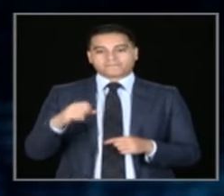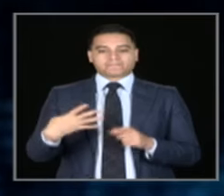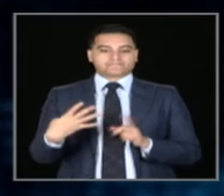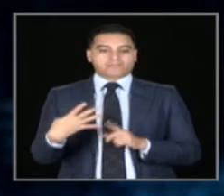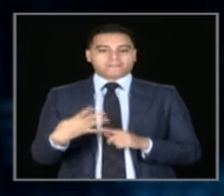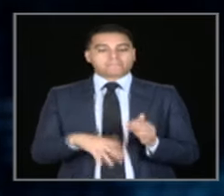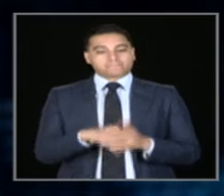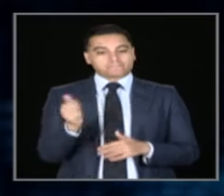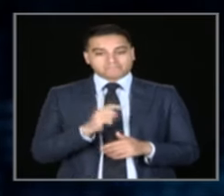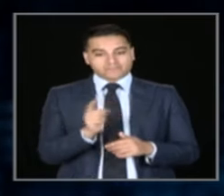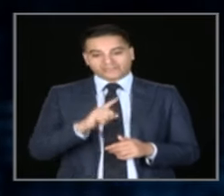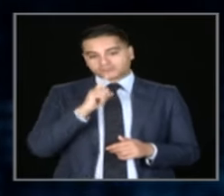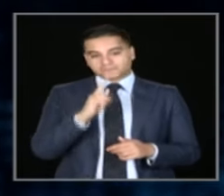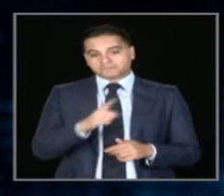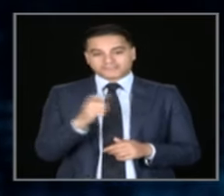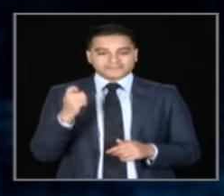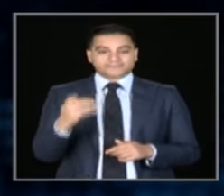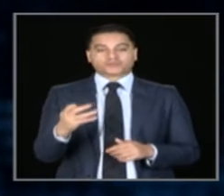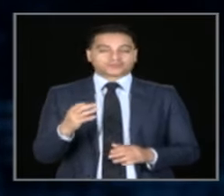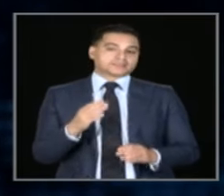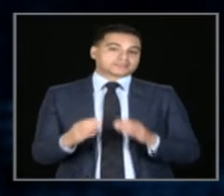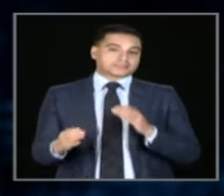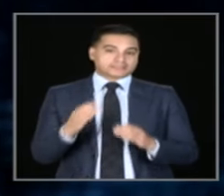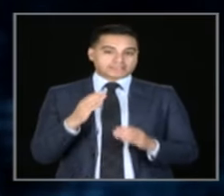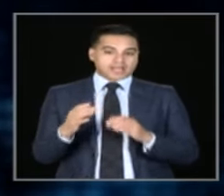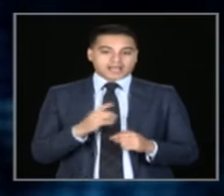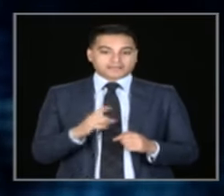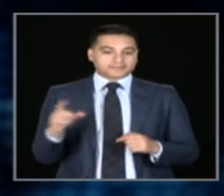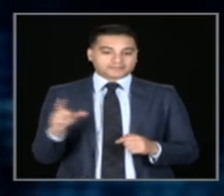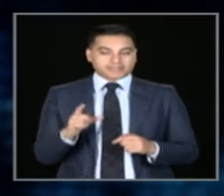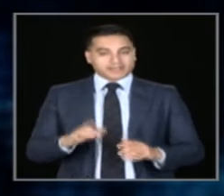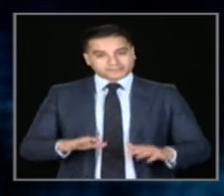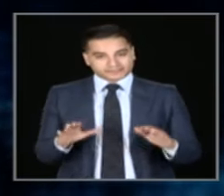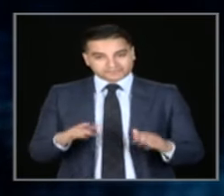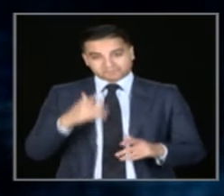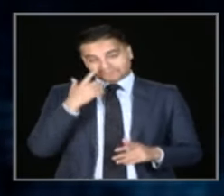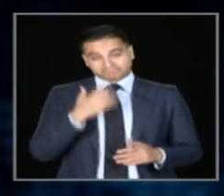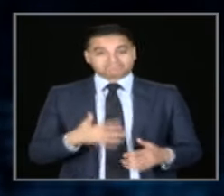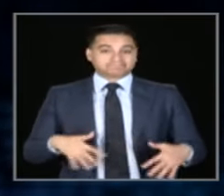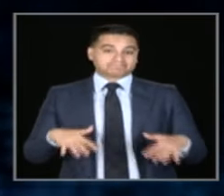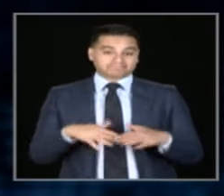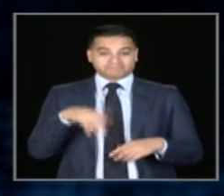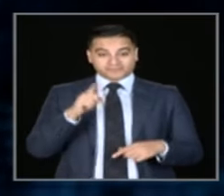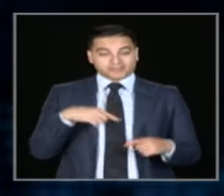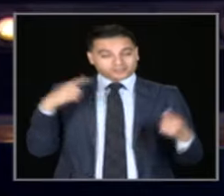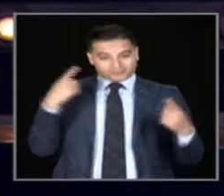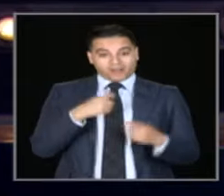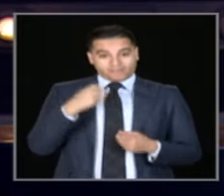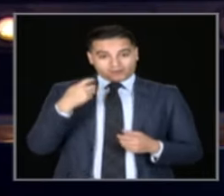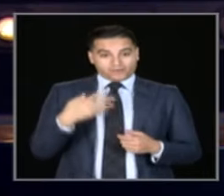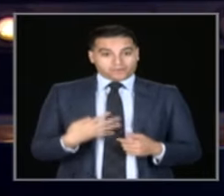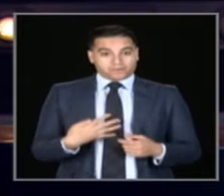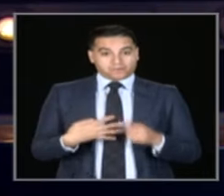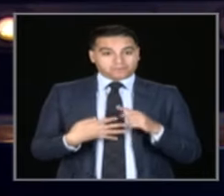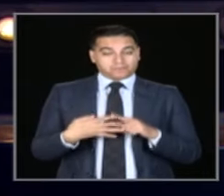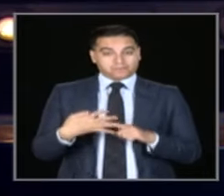إجابات صحيحة. الزيبق المركز الرابع مفيش نقاط 135 نقطة، إجابات صحيحة.